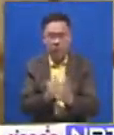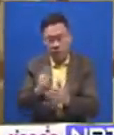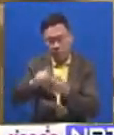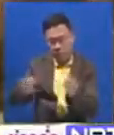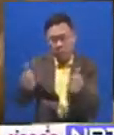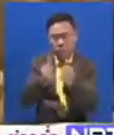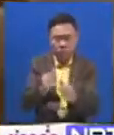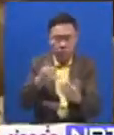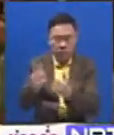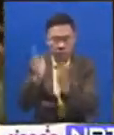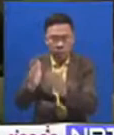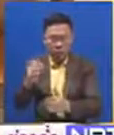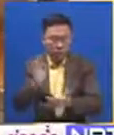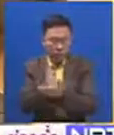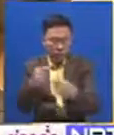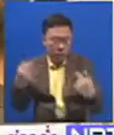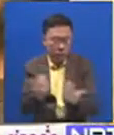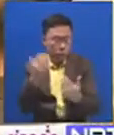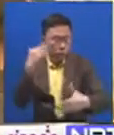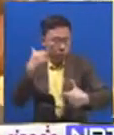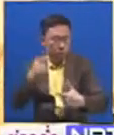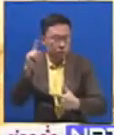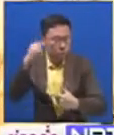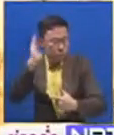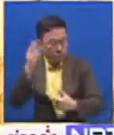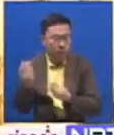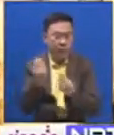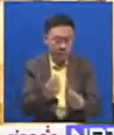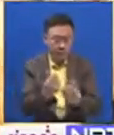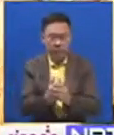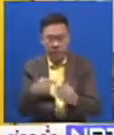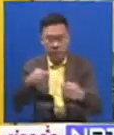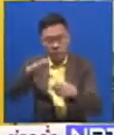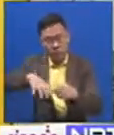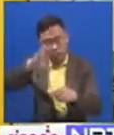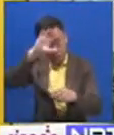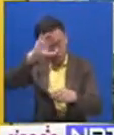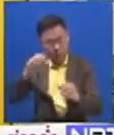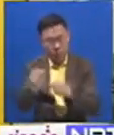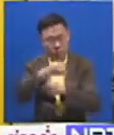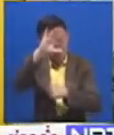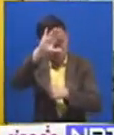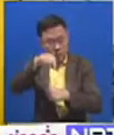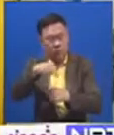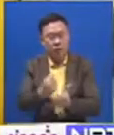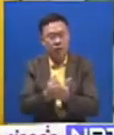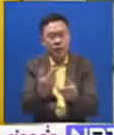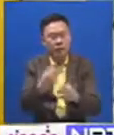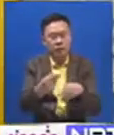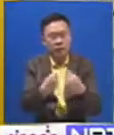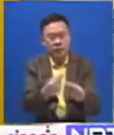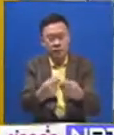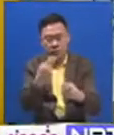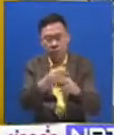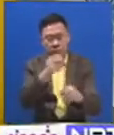กะลาซึ่งมีผู้บริจาคลูกลิงแสมเพศผู้และเพศเมีย 1คู่ให้กับสวนสัตว์ดุสิตได้พระราชทานชื่อลิงแสม